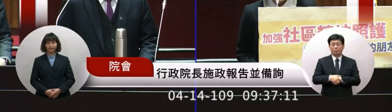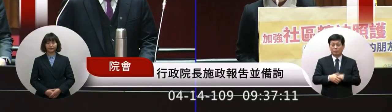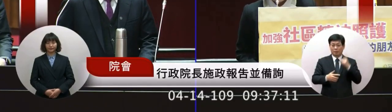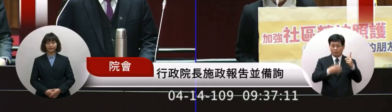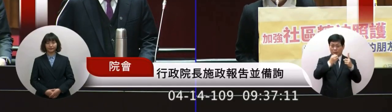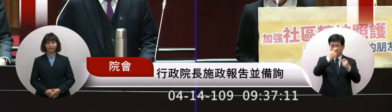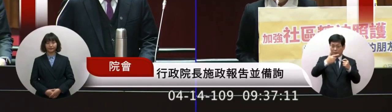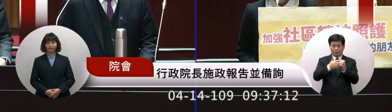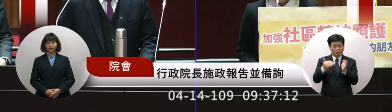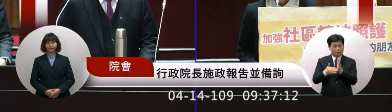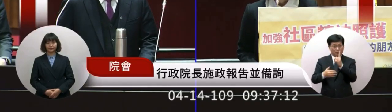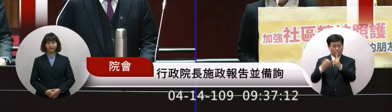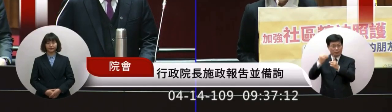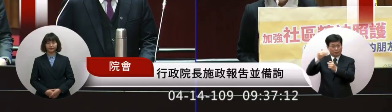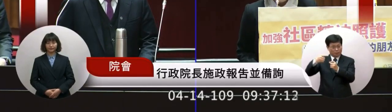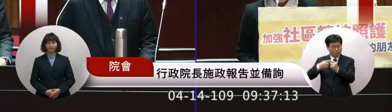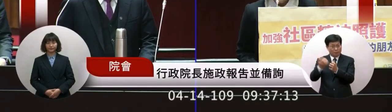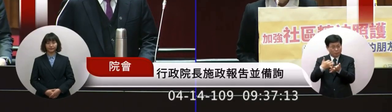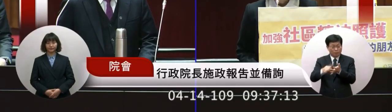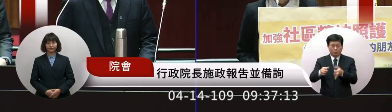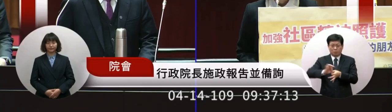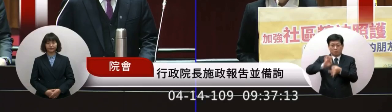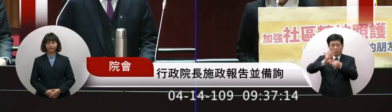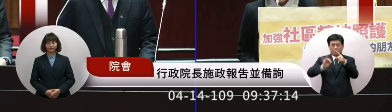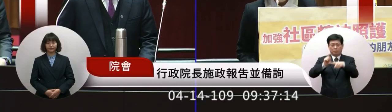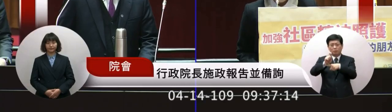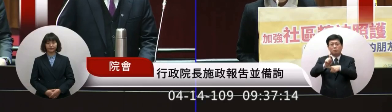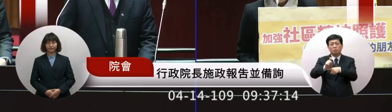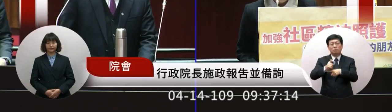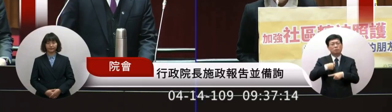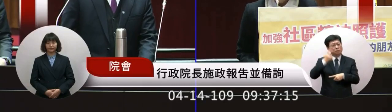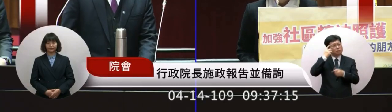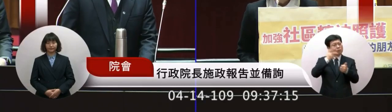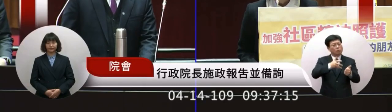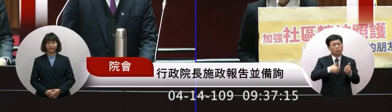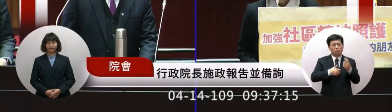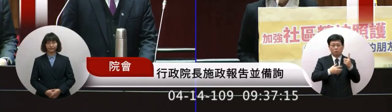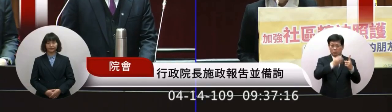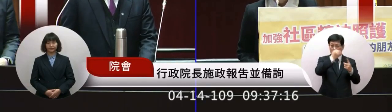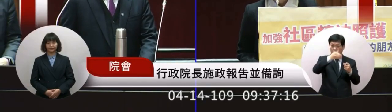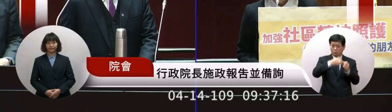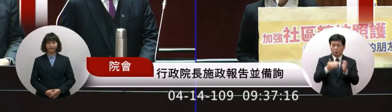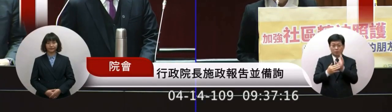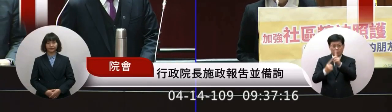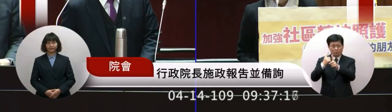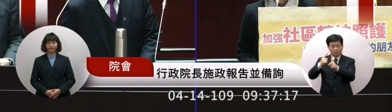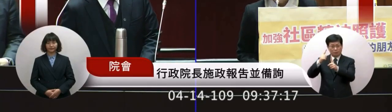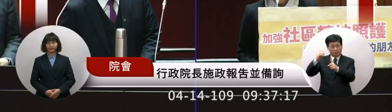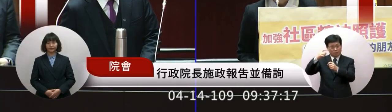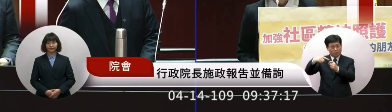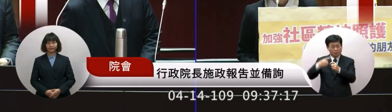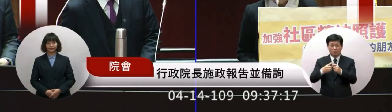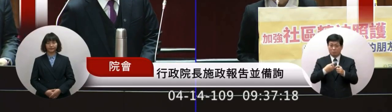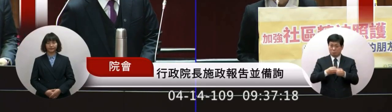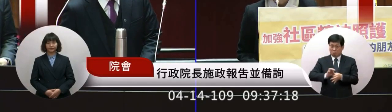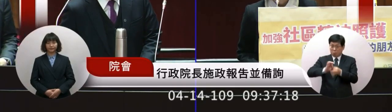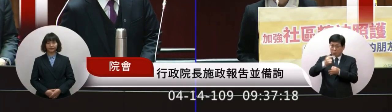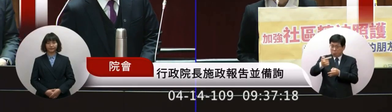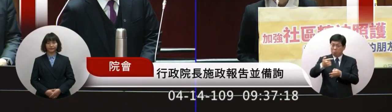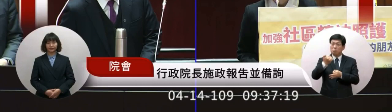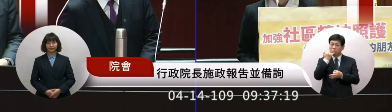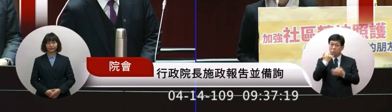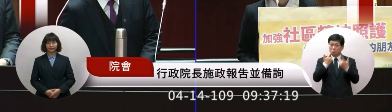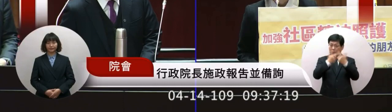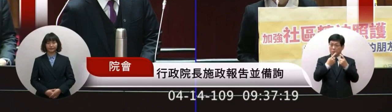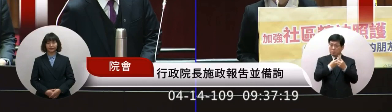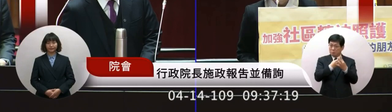们从106年一直到109年的经费只有增加了10%，所以想请教说，那109年到110年的经费预算会是大幅度的成长吗？以达到